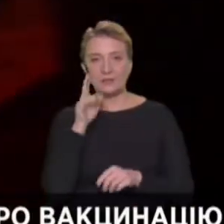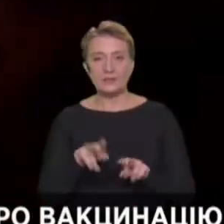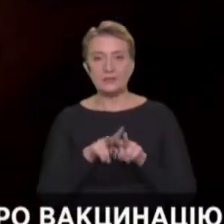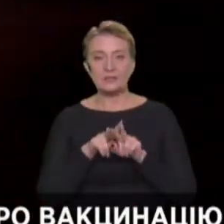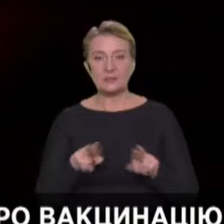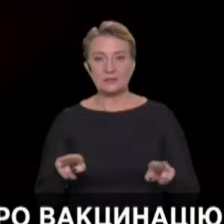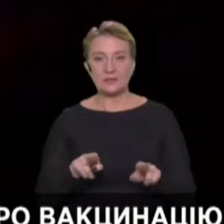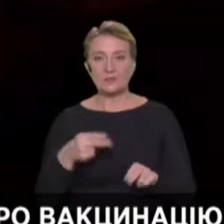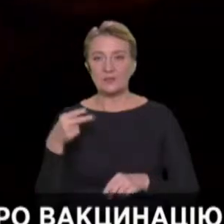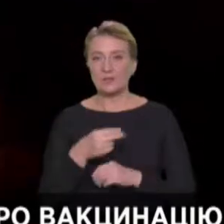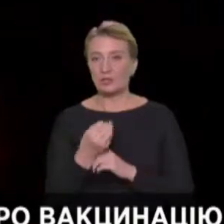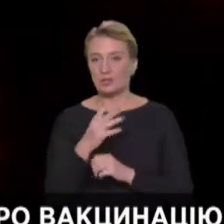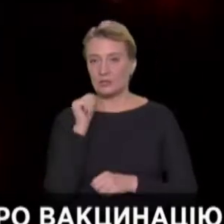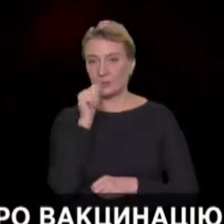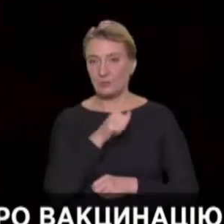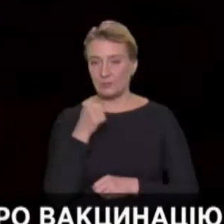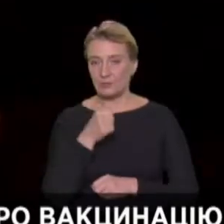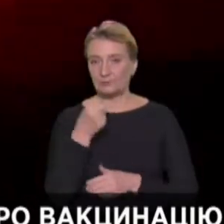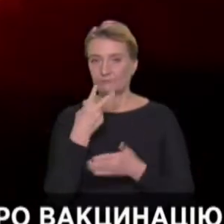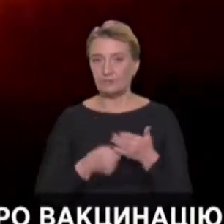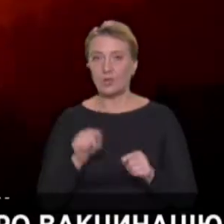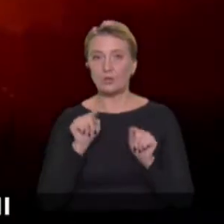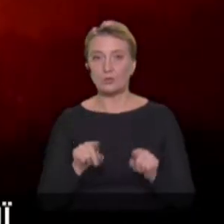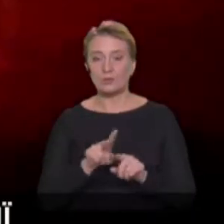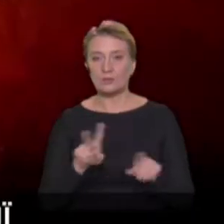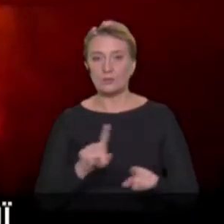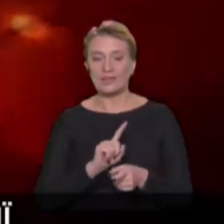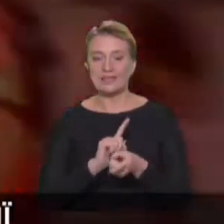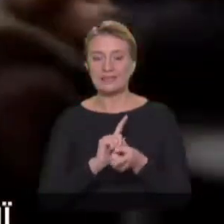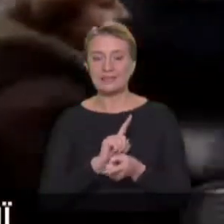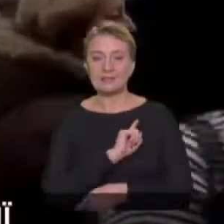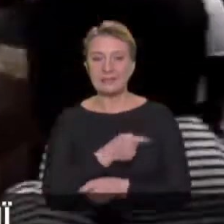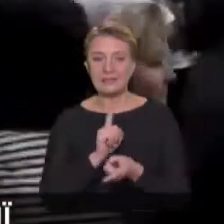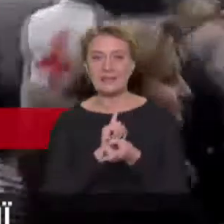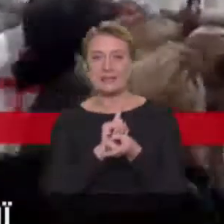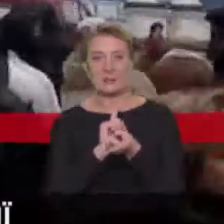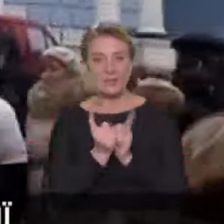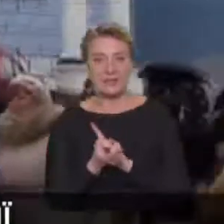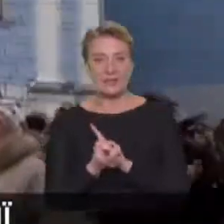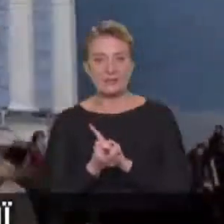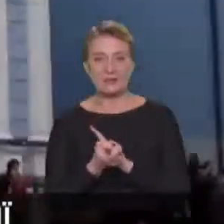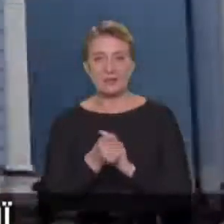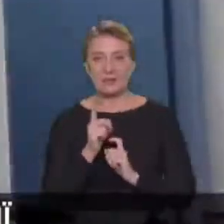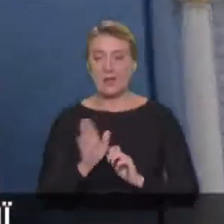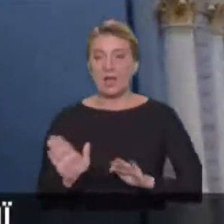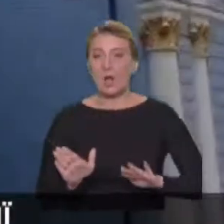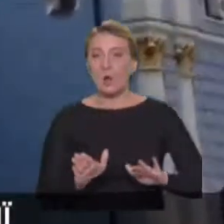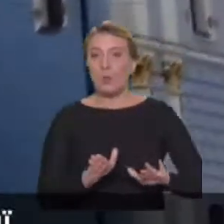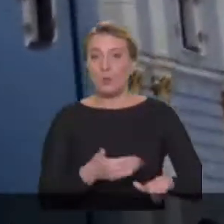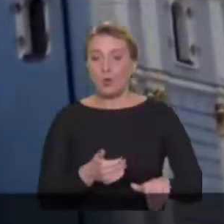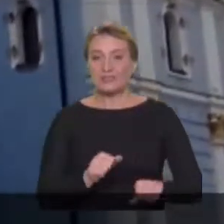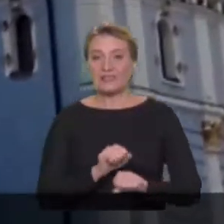виявився 2014 рік, той самий, що так сильно змінив країну. Після Революції Гідності, оскільки Михайлівський